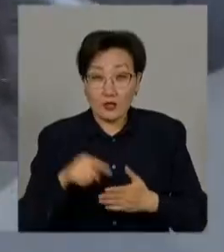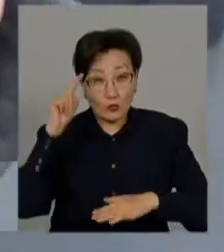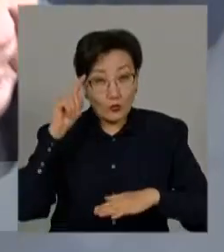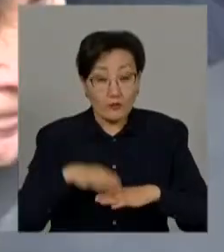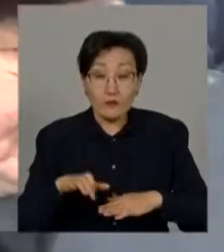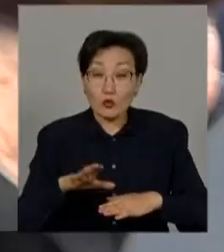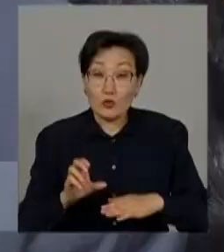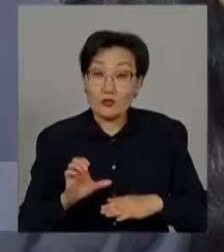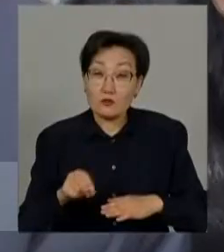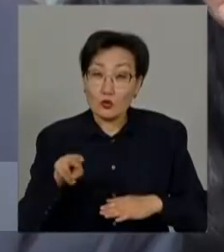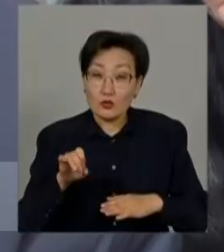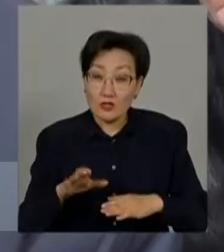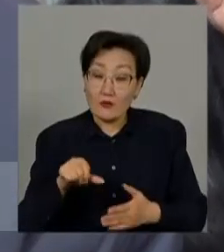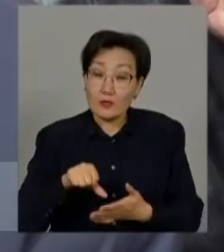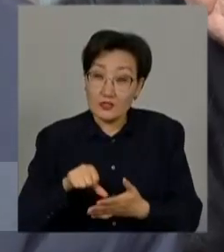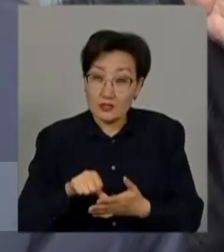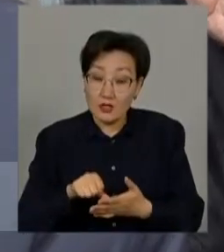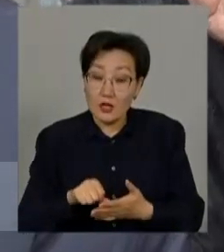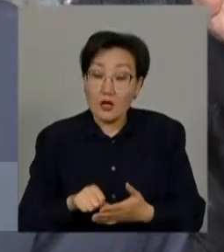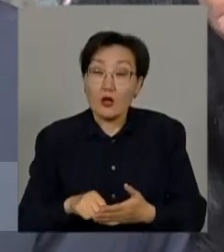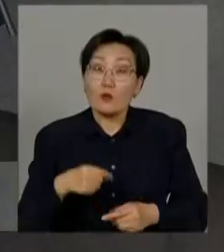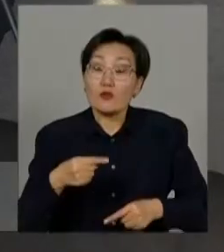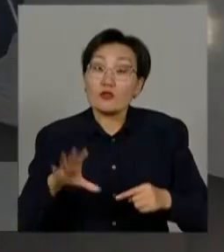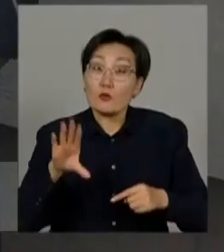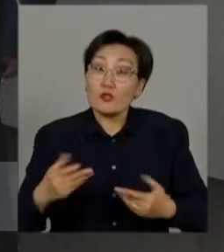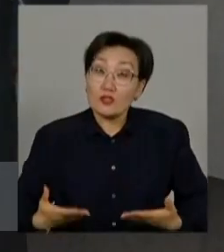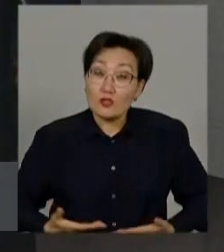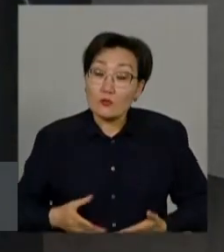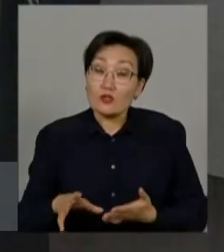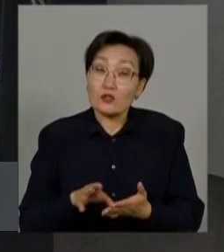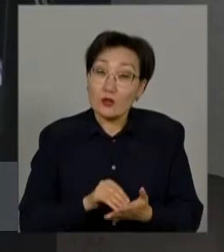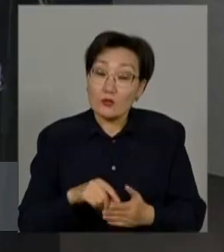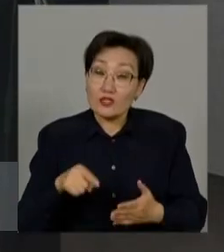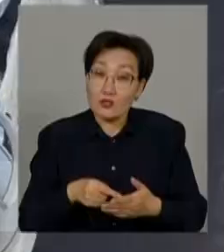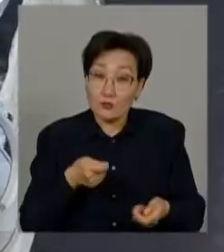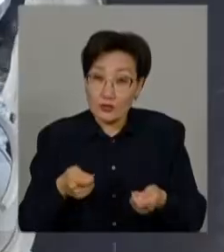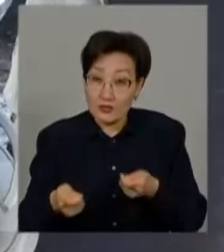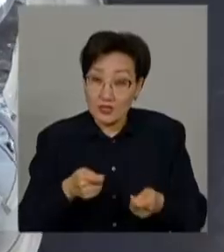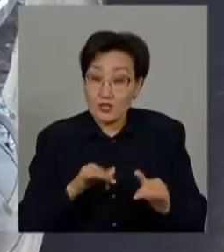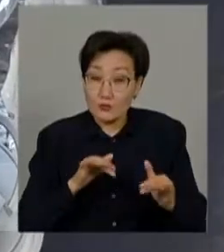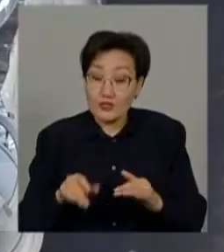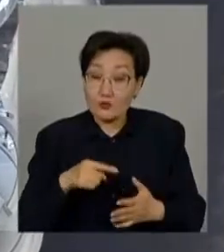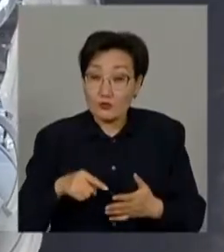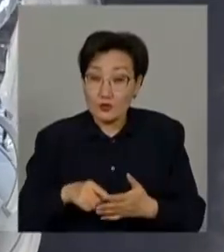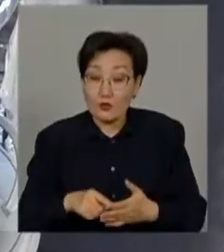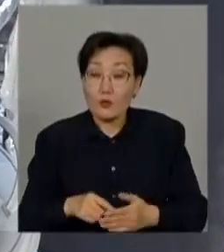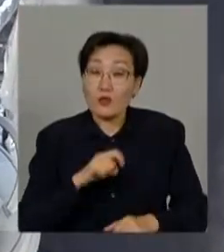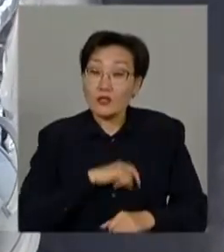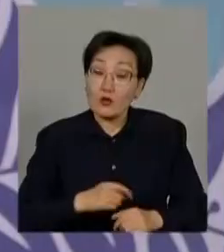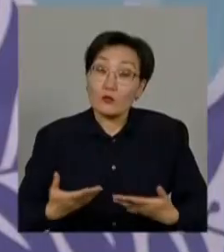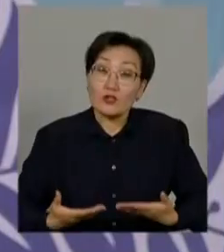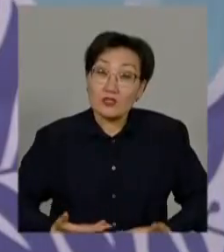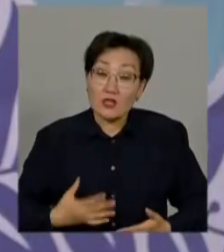Ерболат Досаев қатысты. Мәдениет қайраткерінің ғибратты ғұмыры көпке үлгі болды деген шаһар басшысы іс-шара мегаполистің рухани